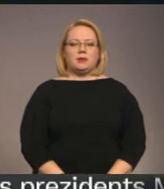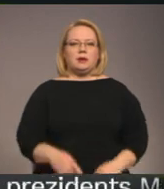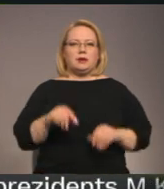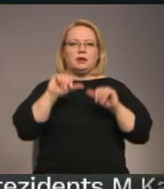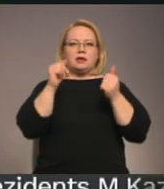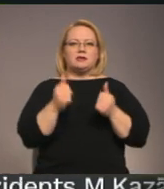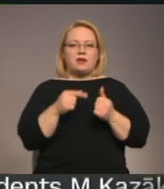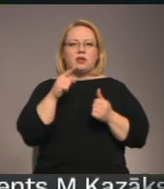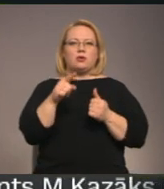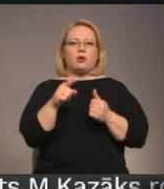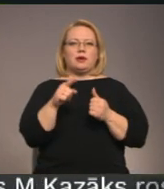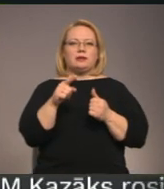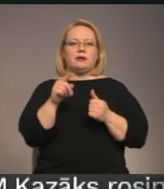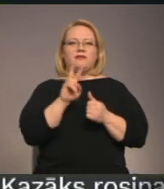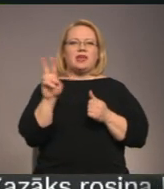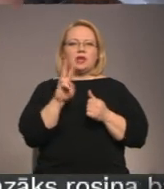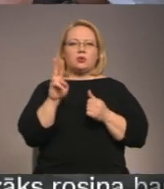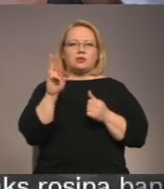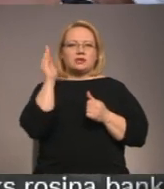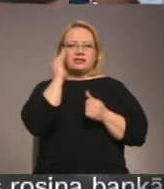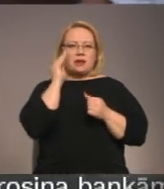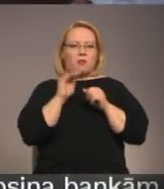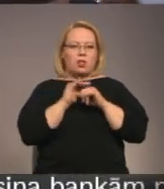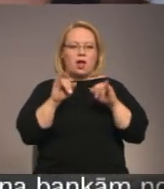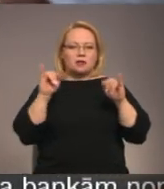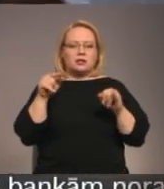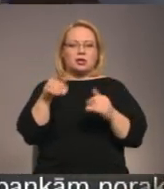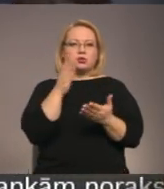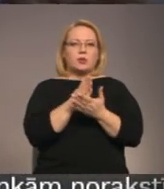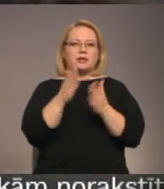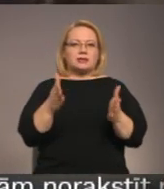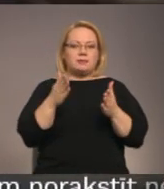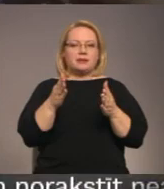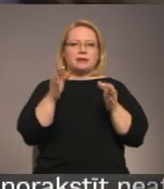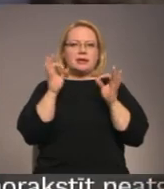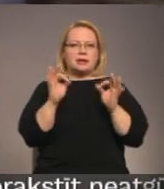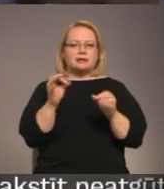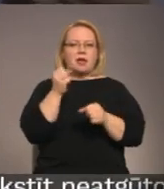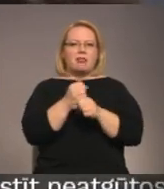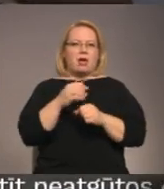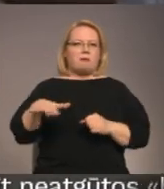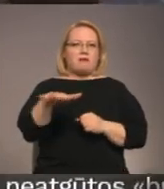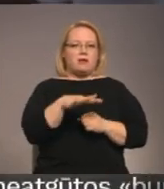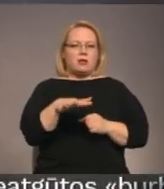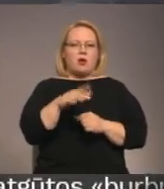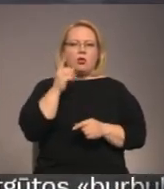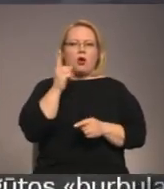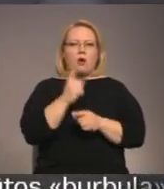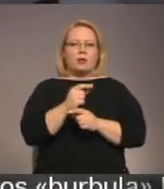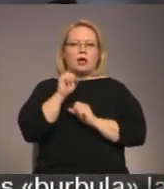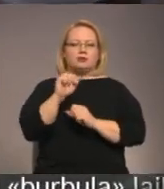Izveidojot Covid vīrusu simulāciju, tā noritēs pašā slimnīcā, īstajā darba vidē un obligāti